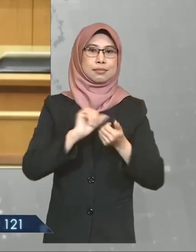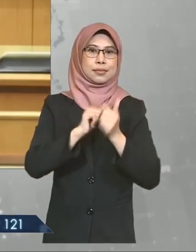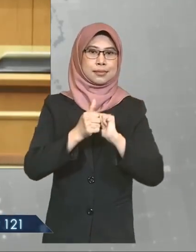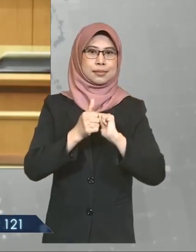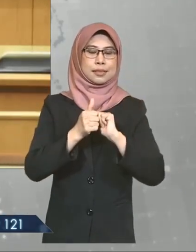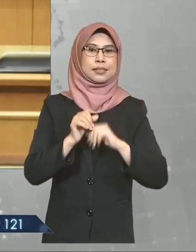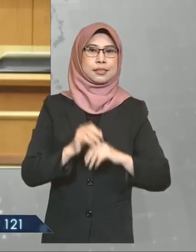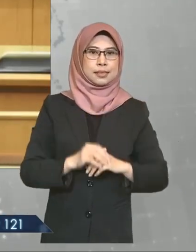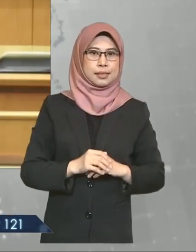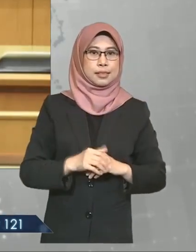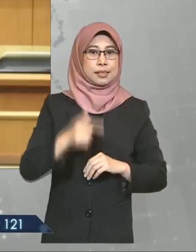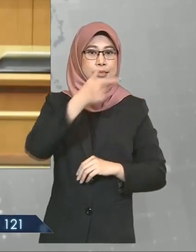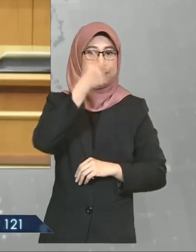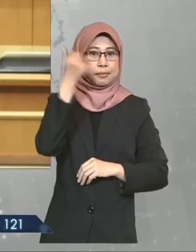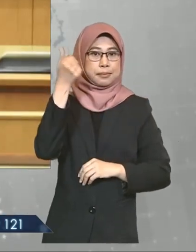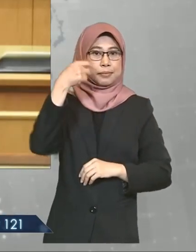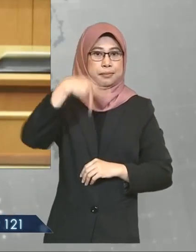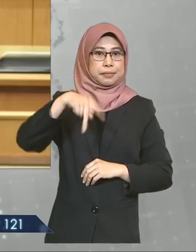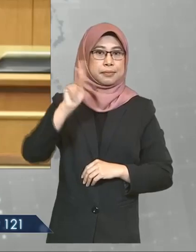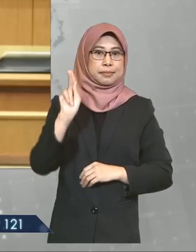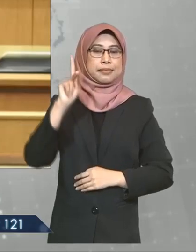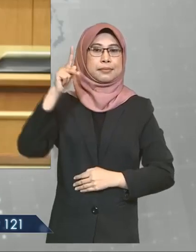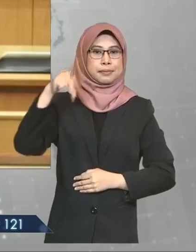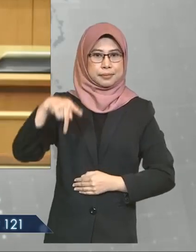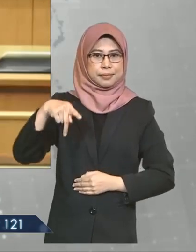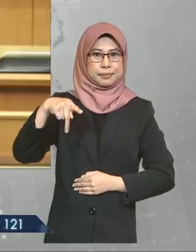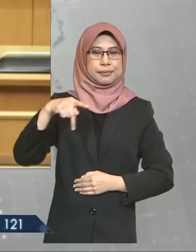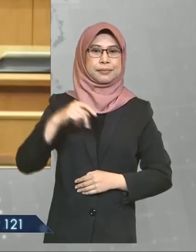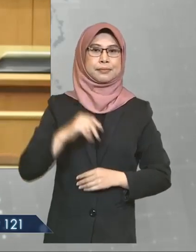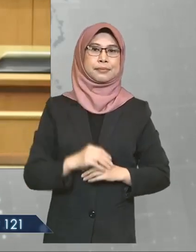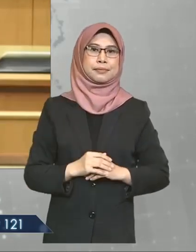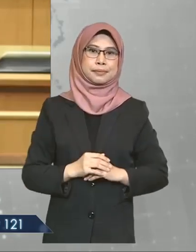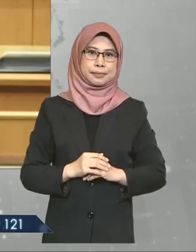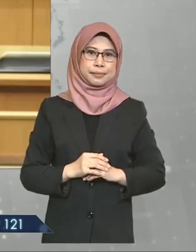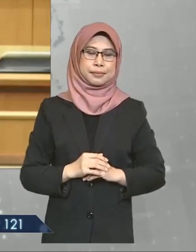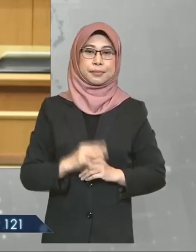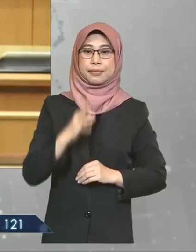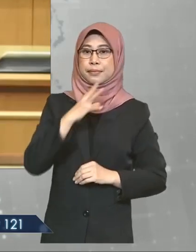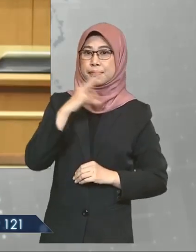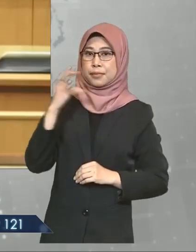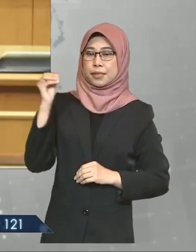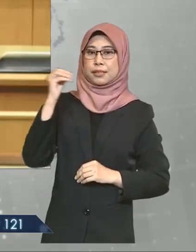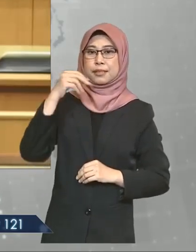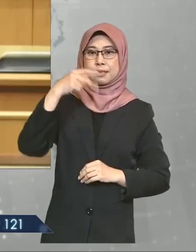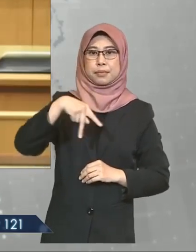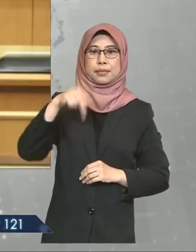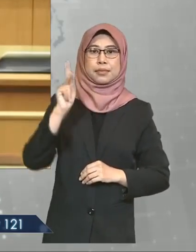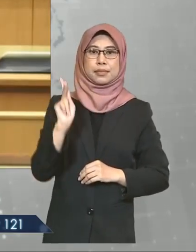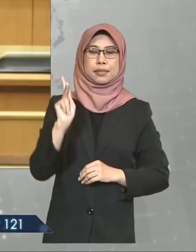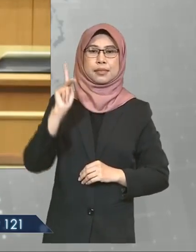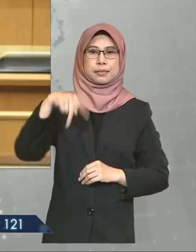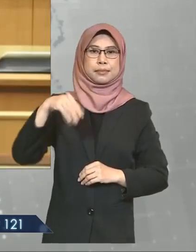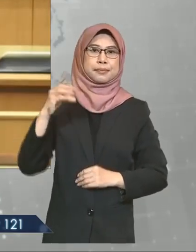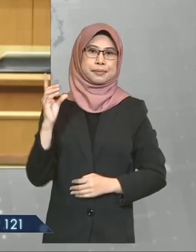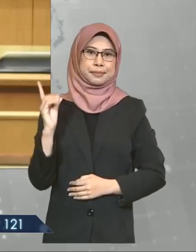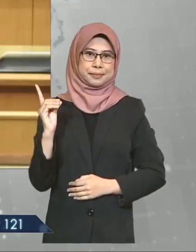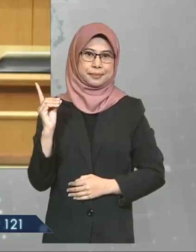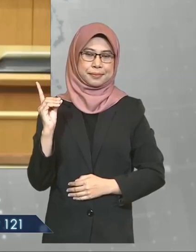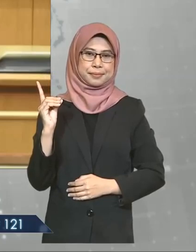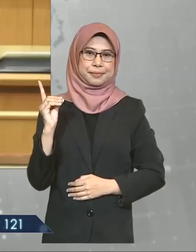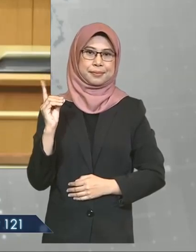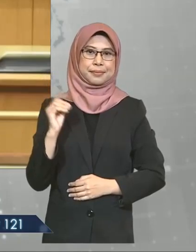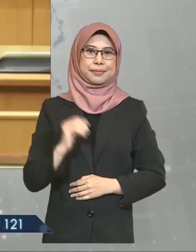ini menunjukkan pelaksanaan perintah kawanan kegerakan IPB dan perintah Roland pergerakan di percetakan